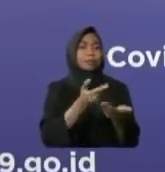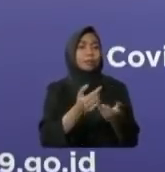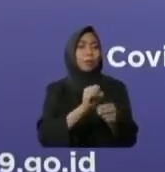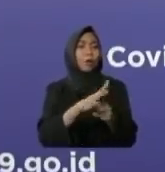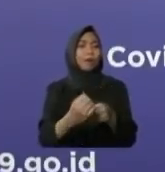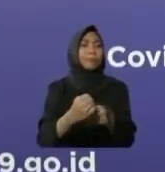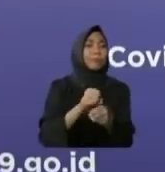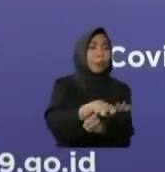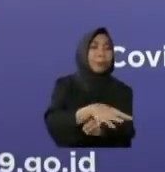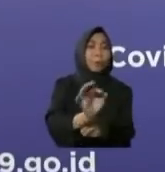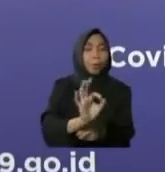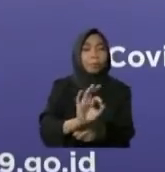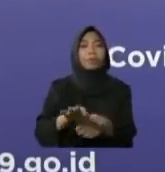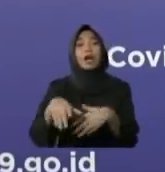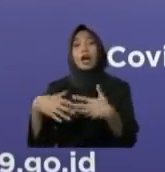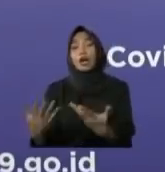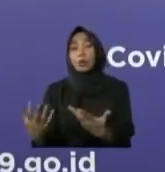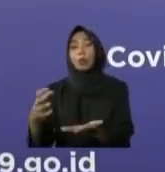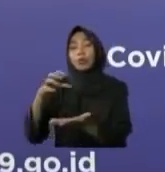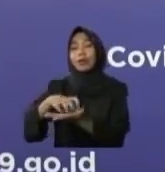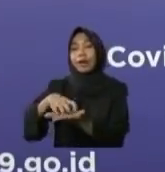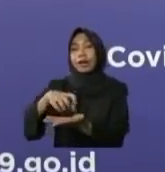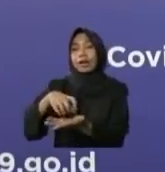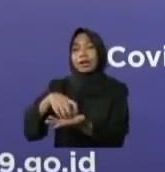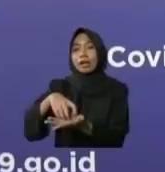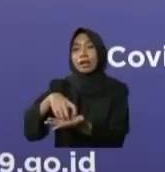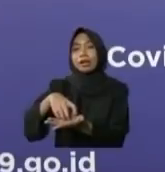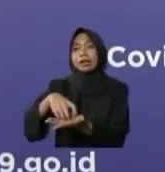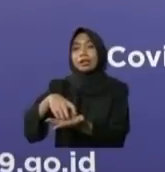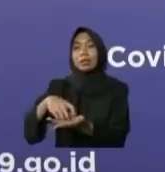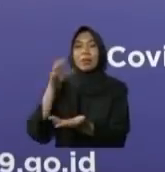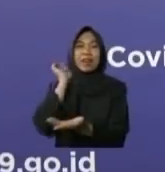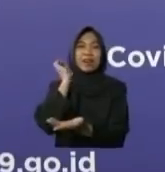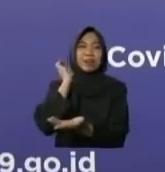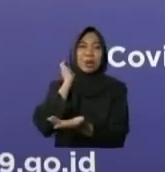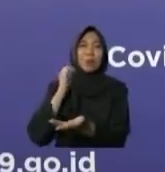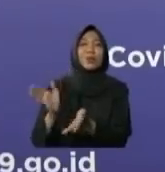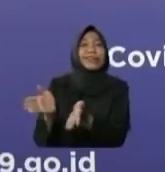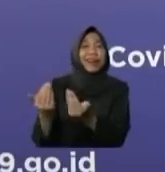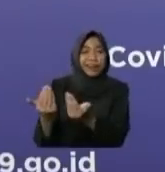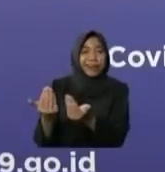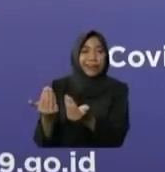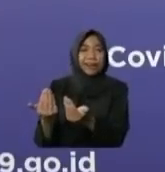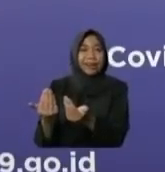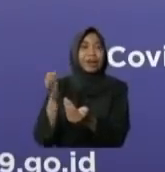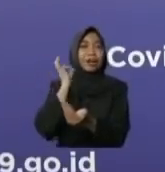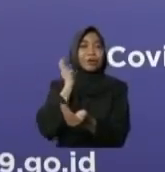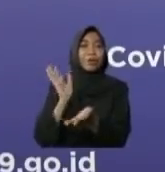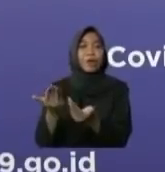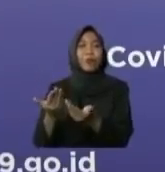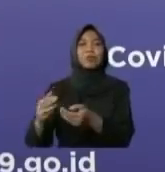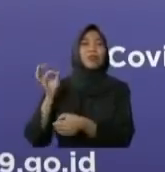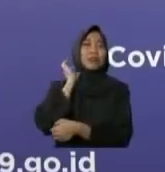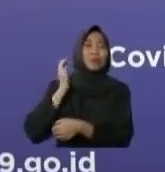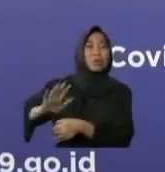covert 19 Kemudian beberapa daerah yang kemudian beresiko ringan beresiko sedang